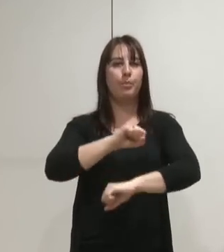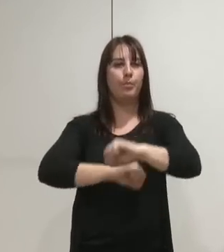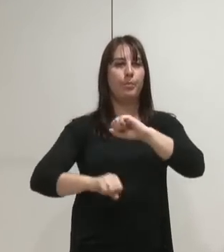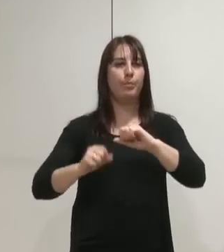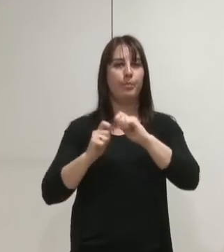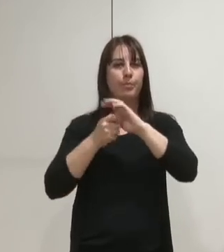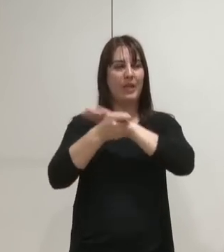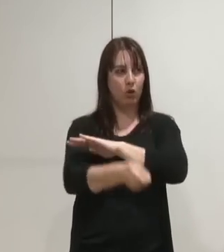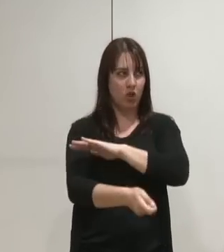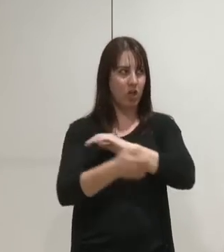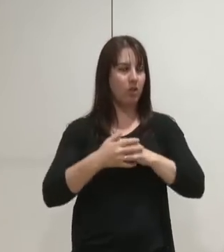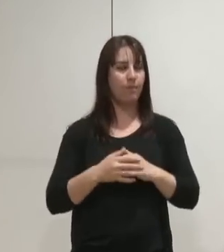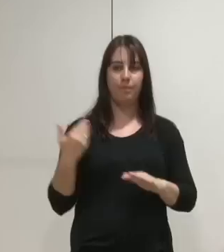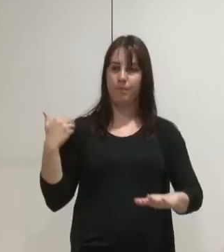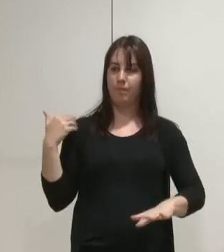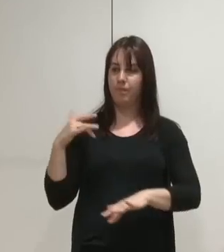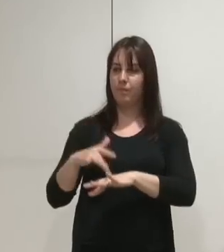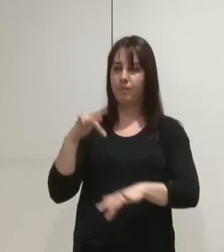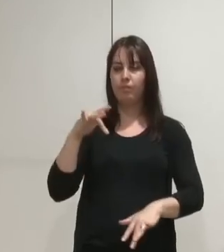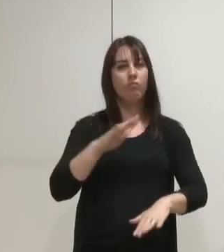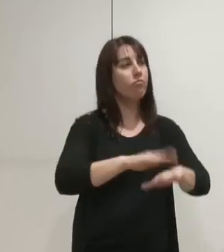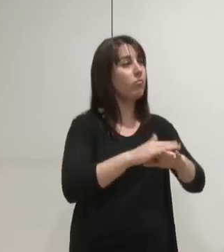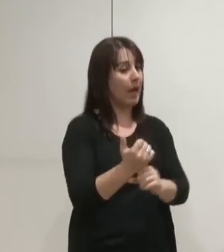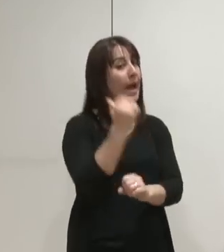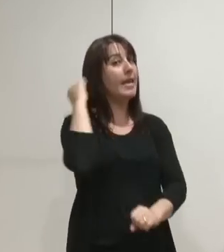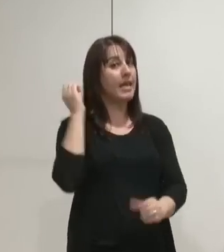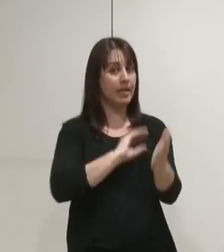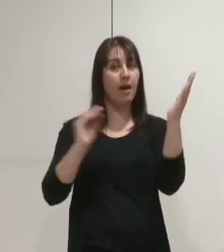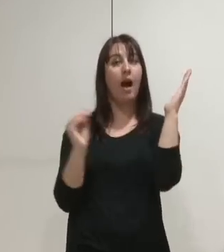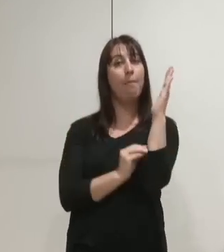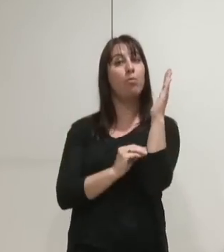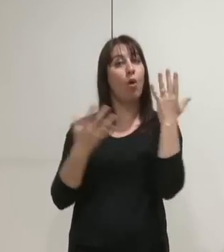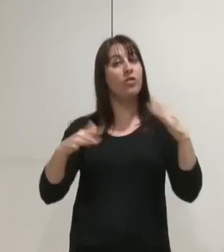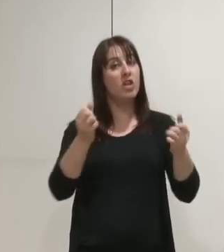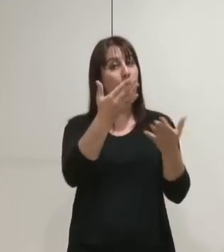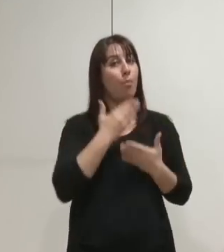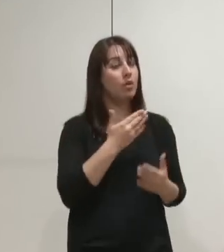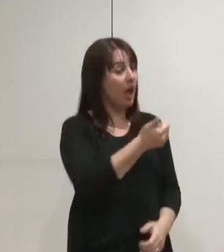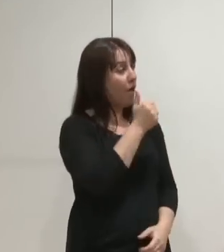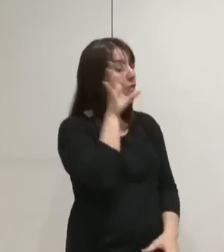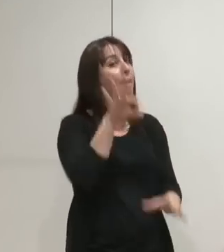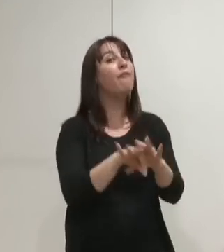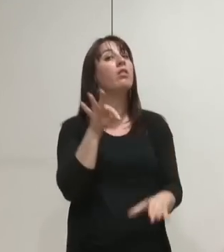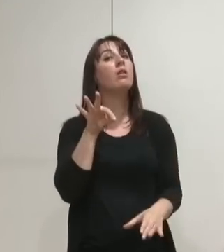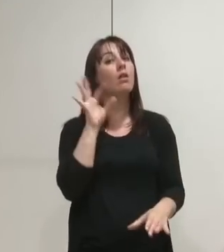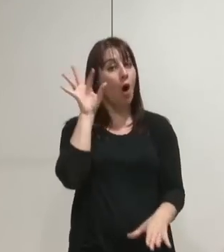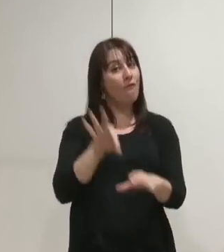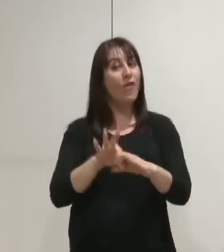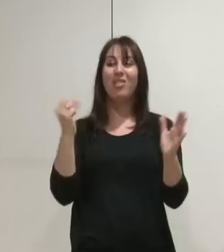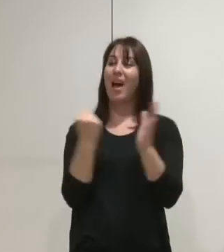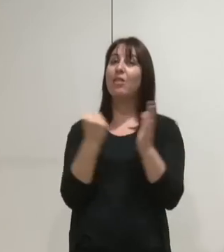effectué je précise que cet amendement nous l'avions déposé l'an dernier et que vous l'aviez voté et que comme vous l'aviez voté il avait